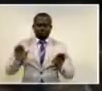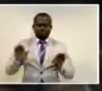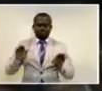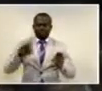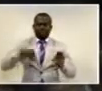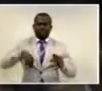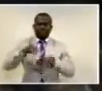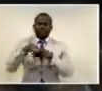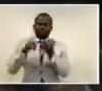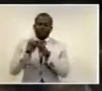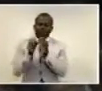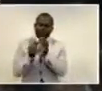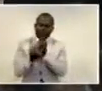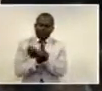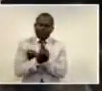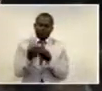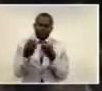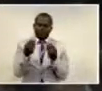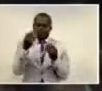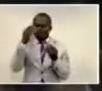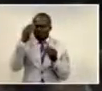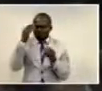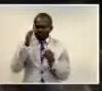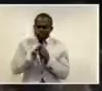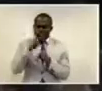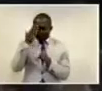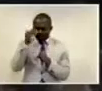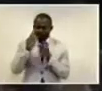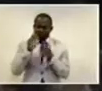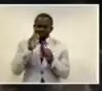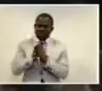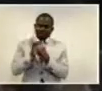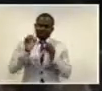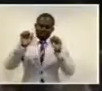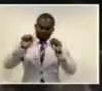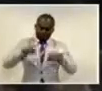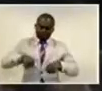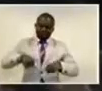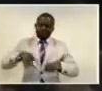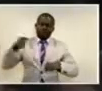ahubwo twarabihinduye turabyoroshya kugira ngo abenshi bashoboka baze